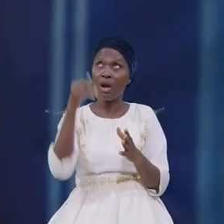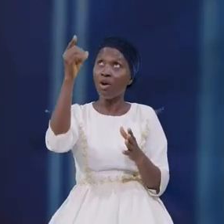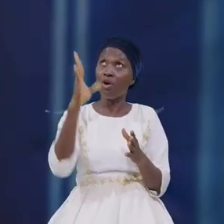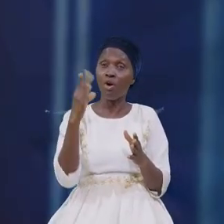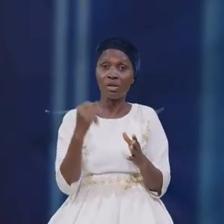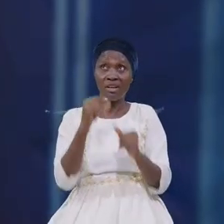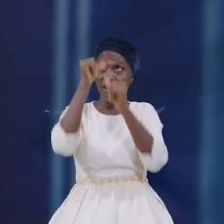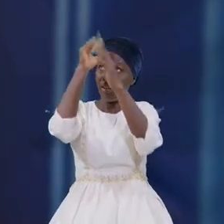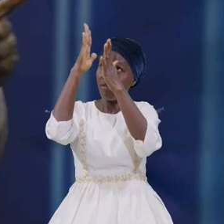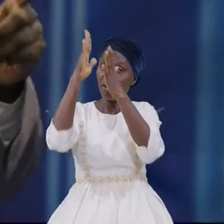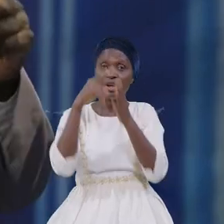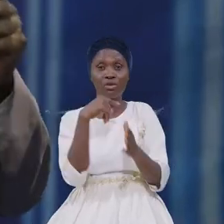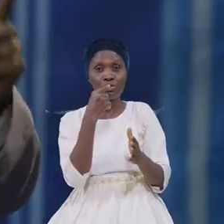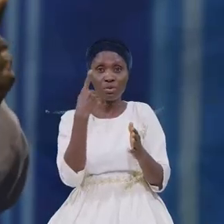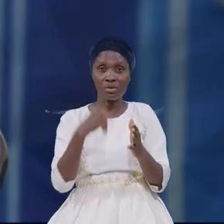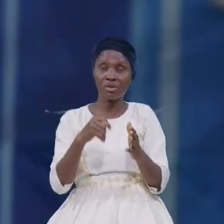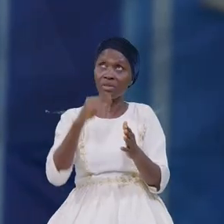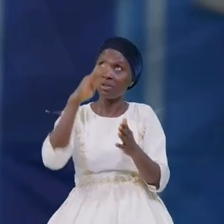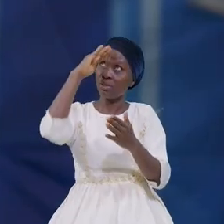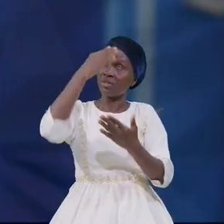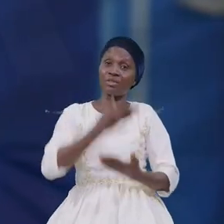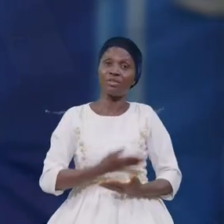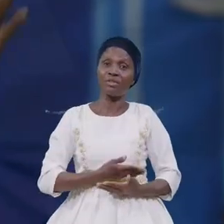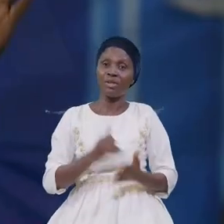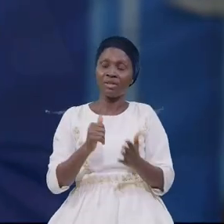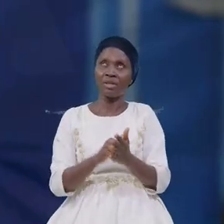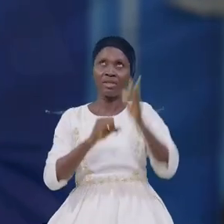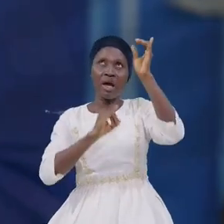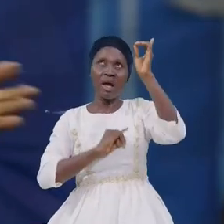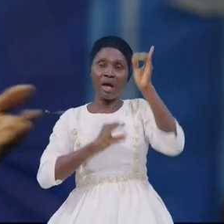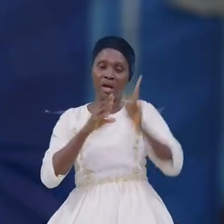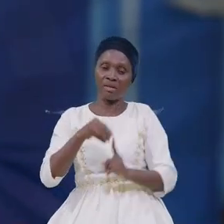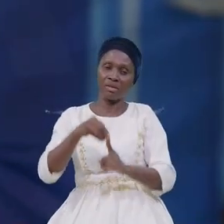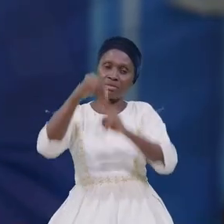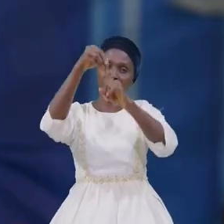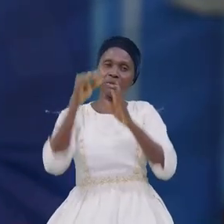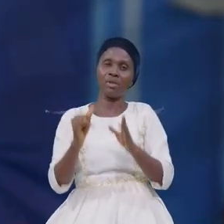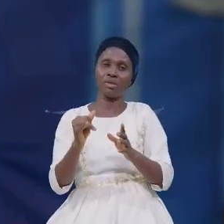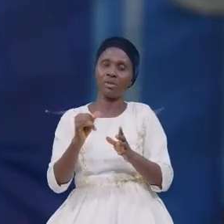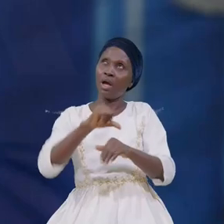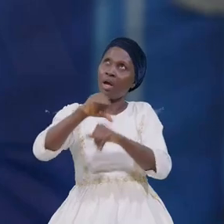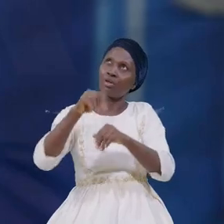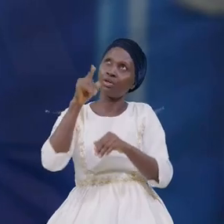le Père a dit à Dieu le Fils que je vais t'oindre